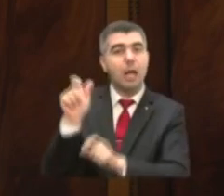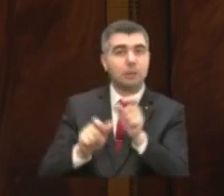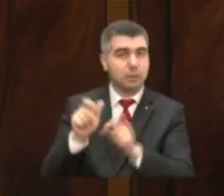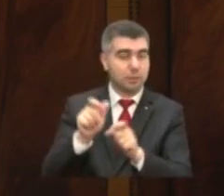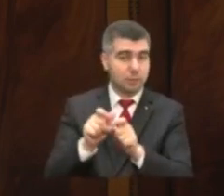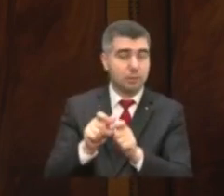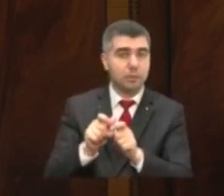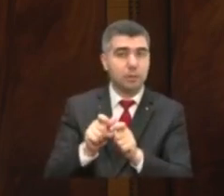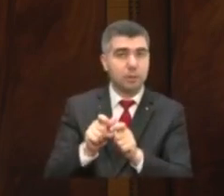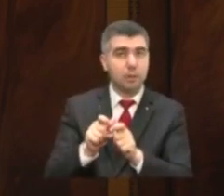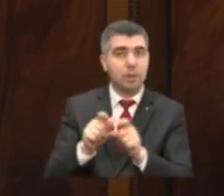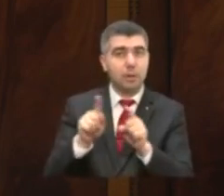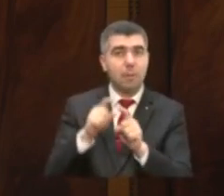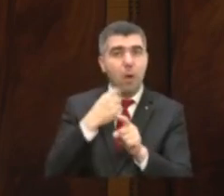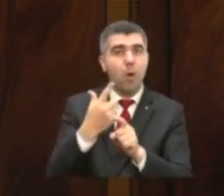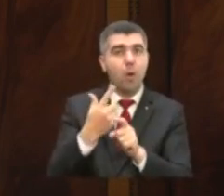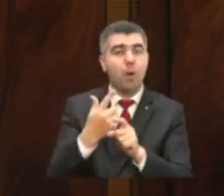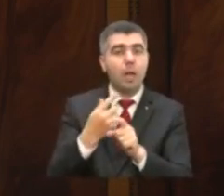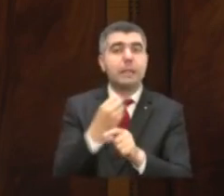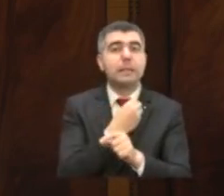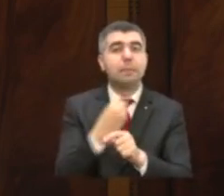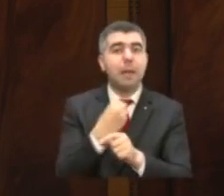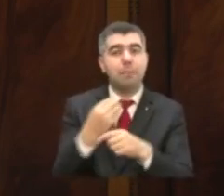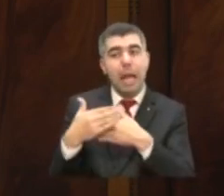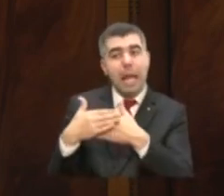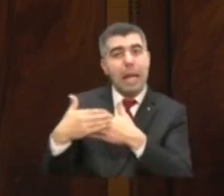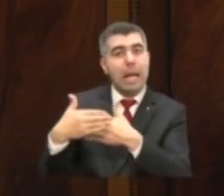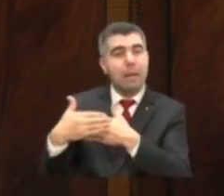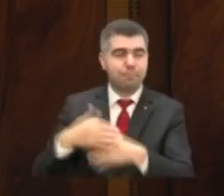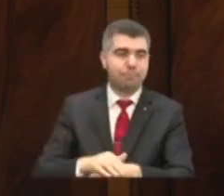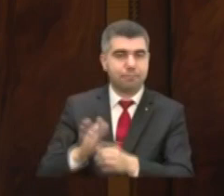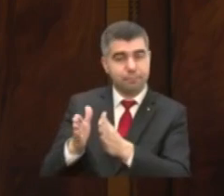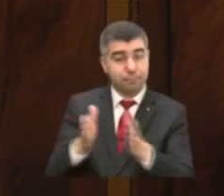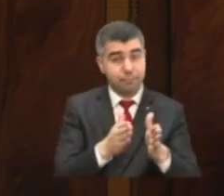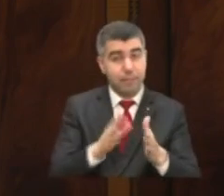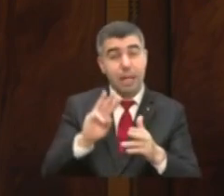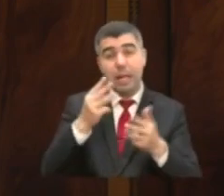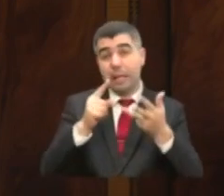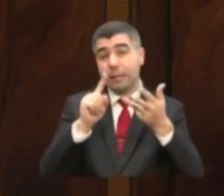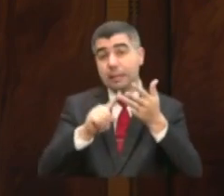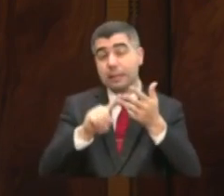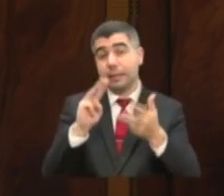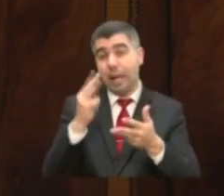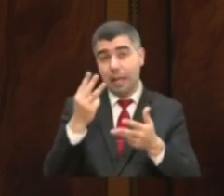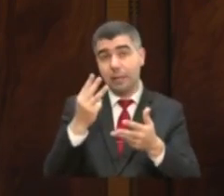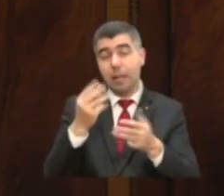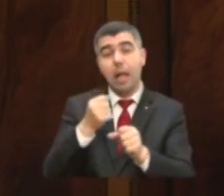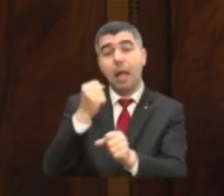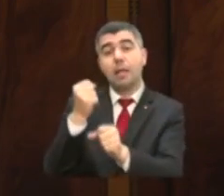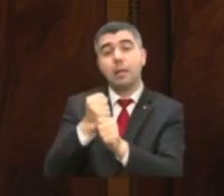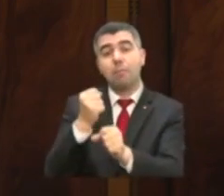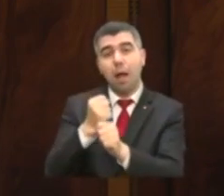في مؤسسات القرب. ثالثا التشغيل، تحدثنا عن التشغيل مرارا،